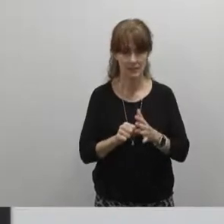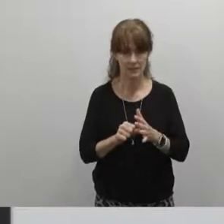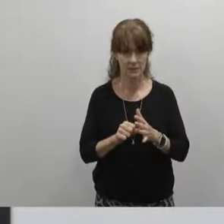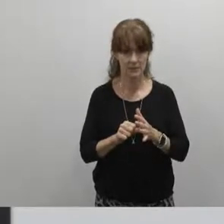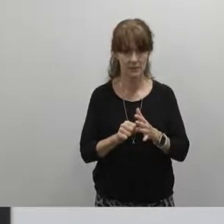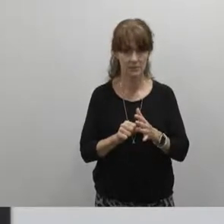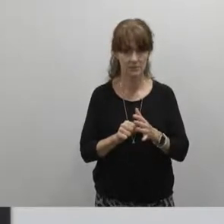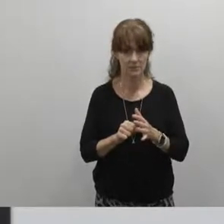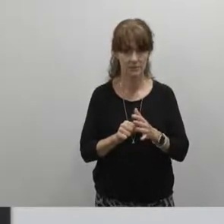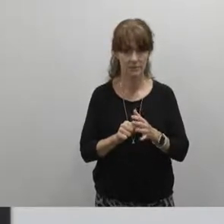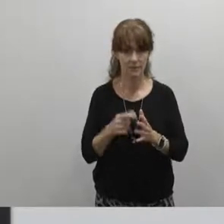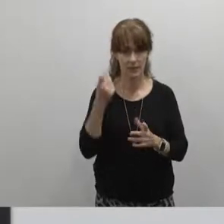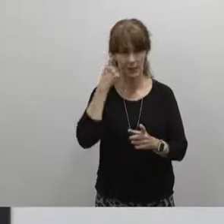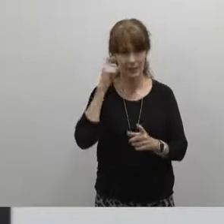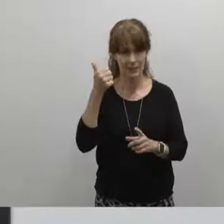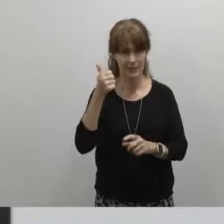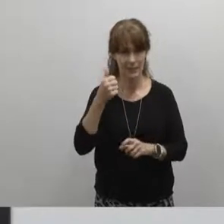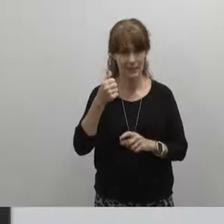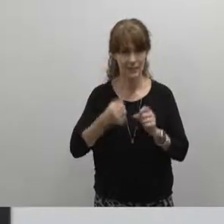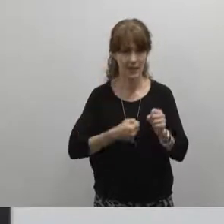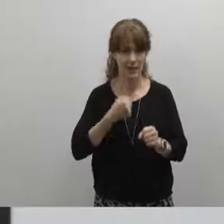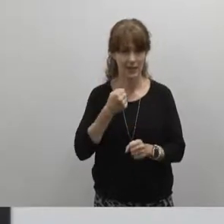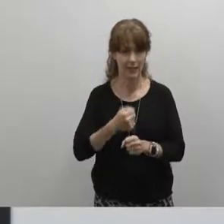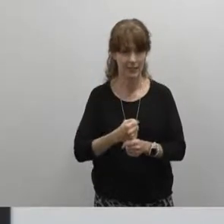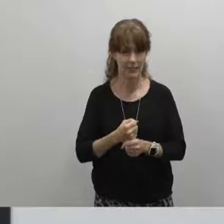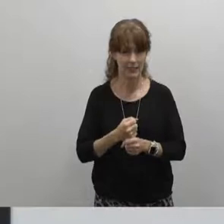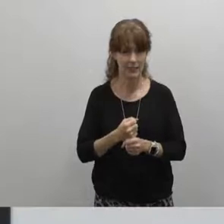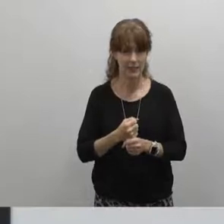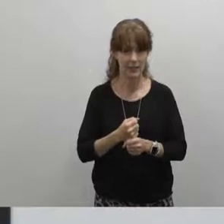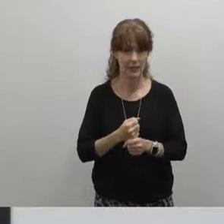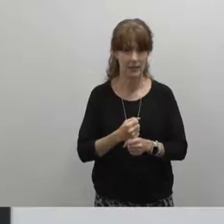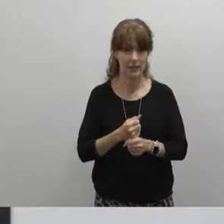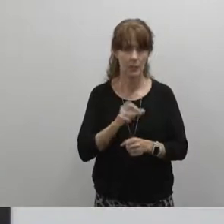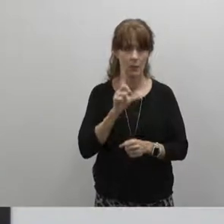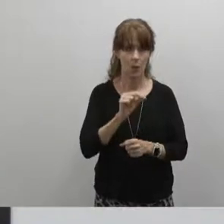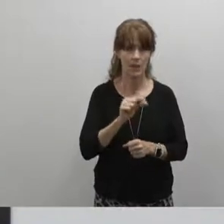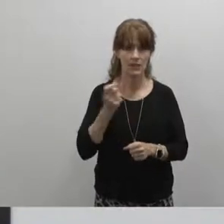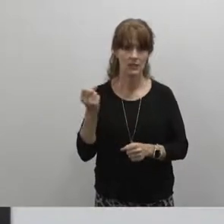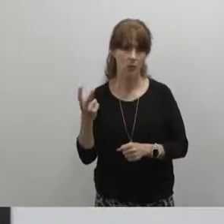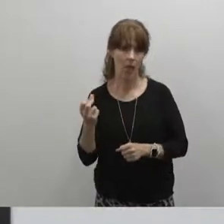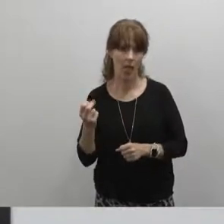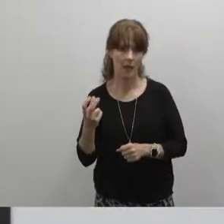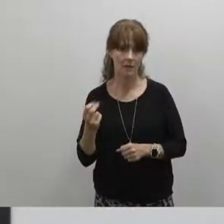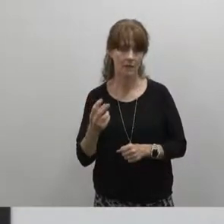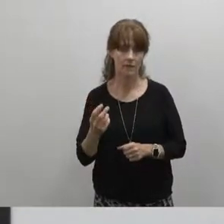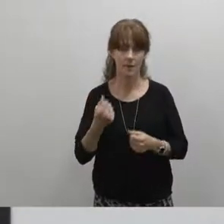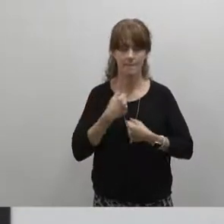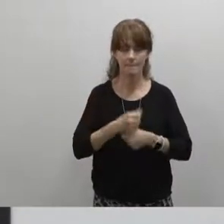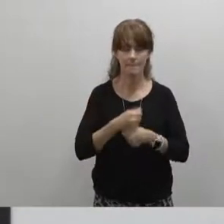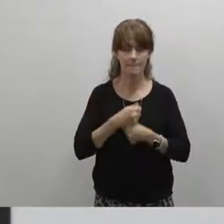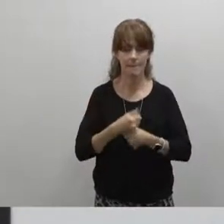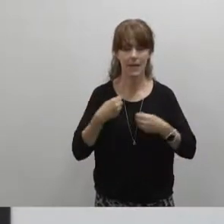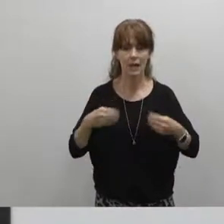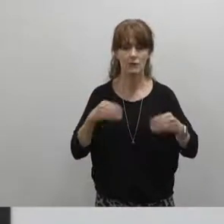luộc chọn thuê cả bắt đầu một lưu à vậy đại dương thuộc bàn thuê cả phát bắt đầu rồi mà hơi nữa nè